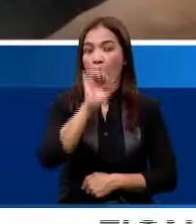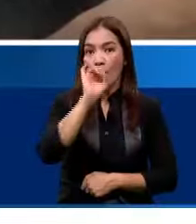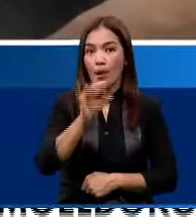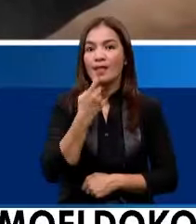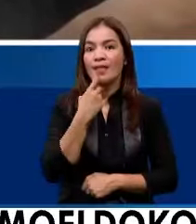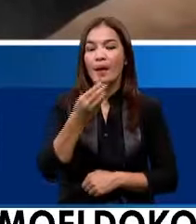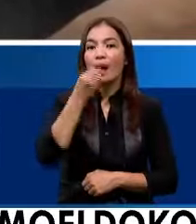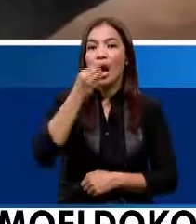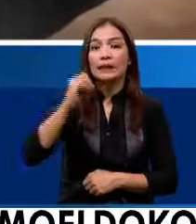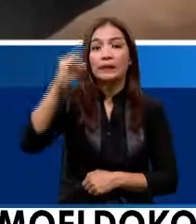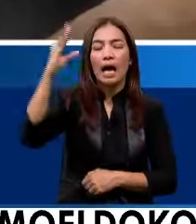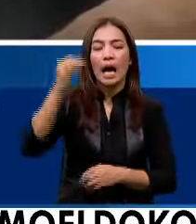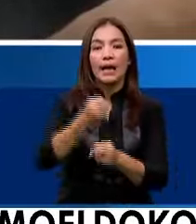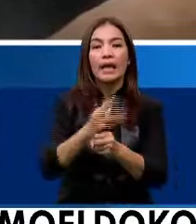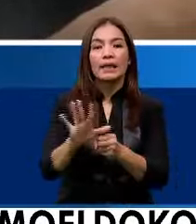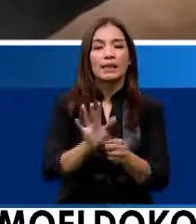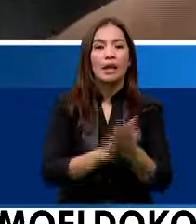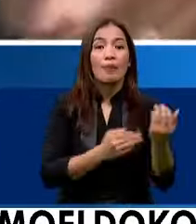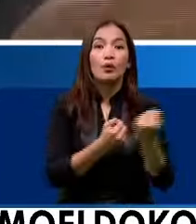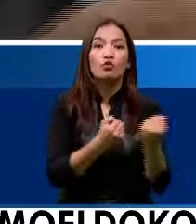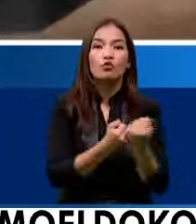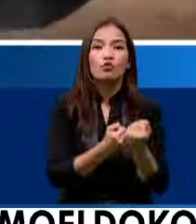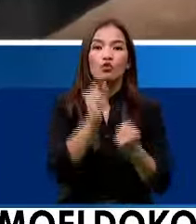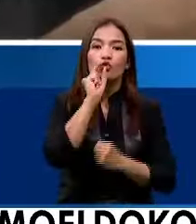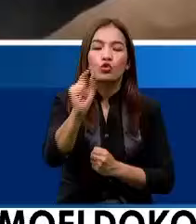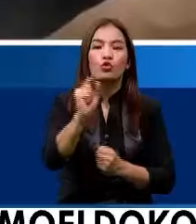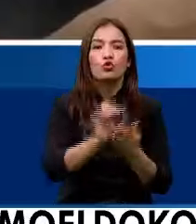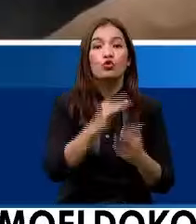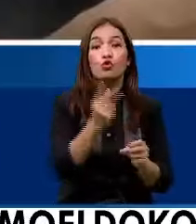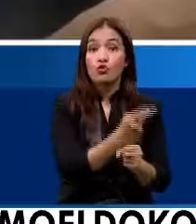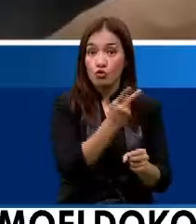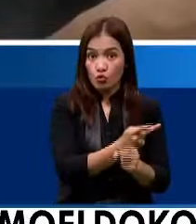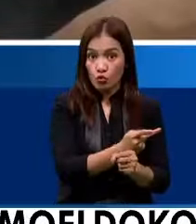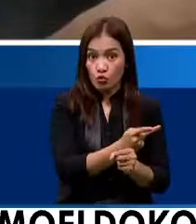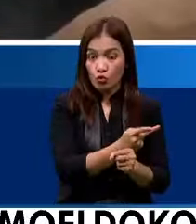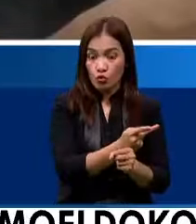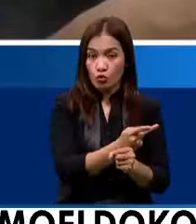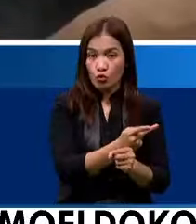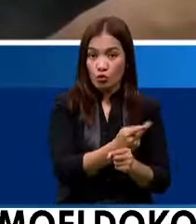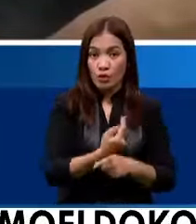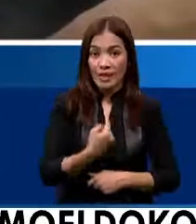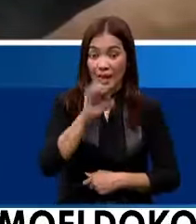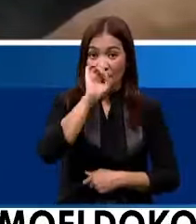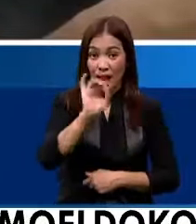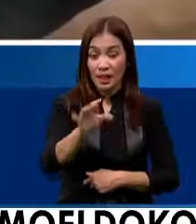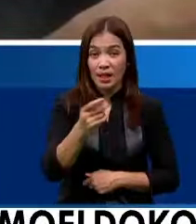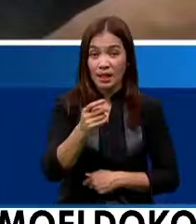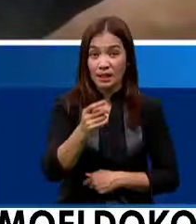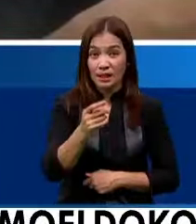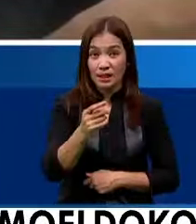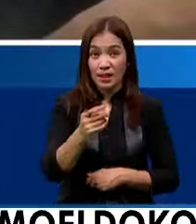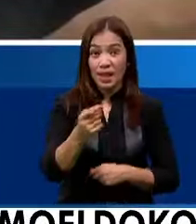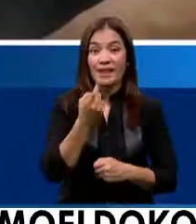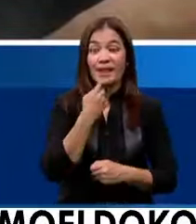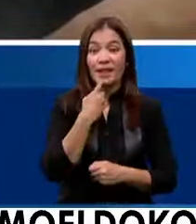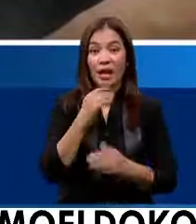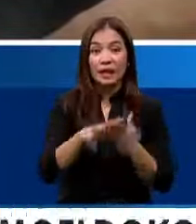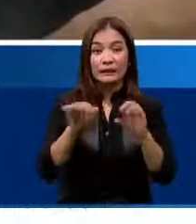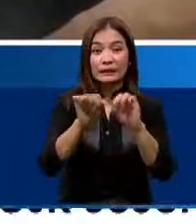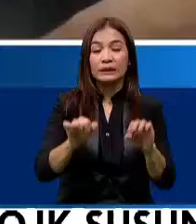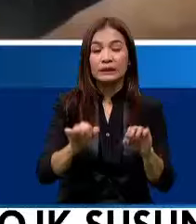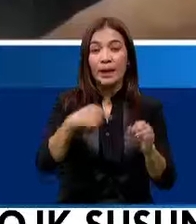siang gratis tapi ada tunjangan guru dan seterusnya gitu ya belum juga kita juga bicara ee apa kelanjutan dari spending alut Sista dan